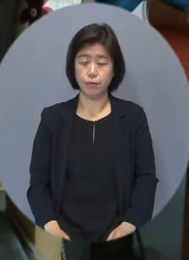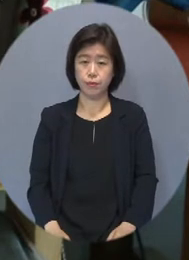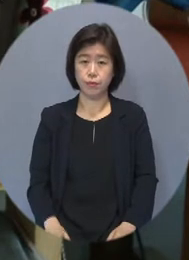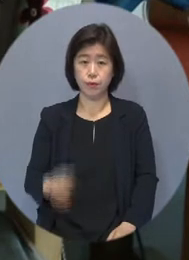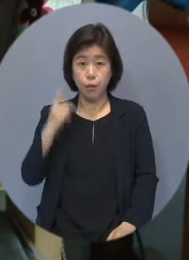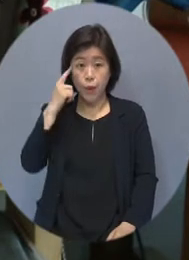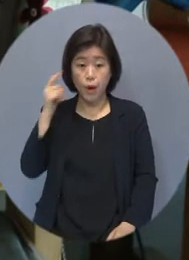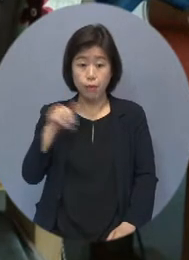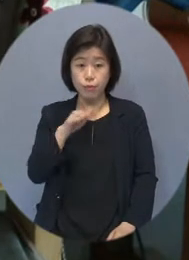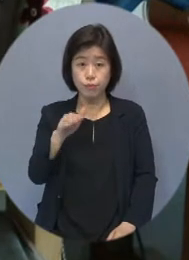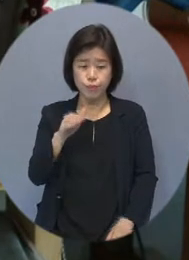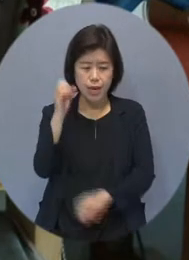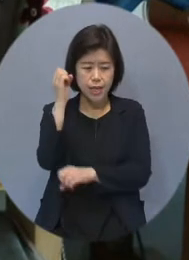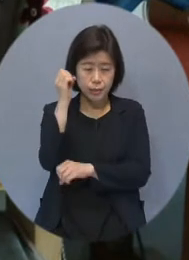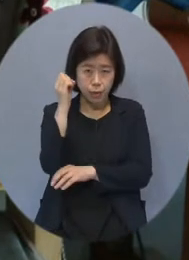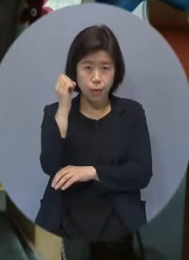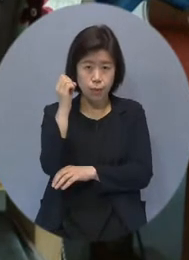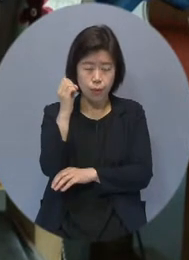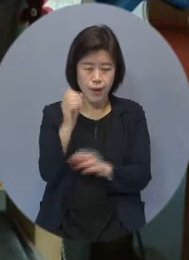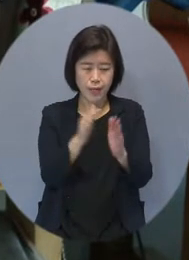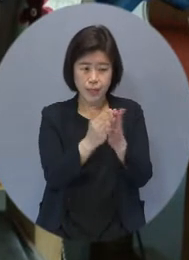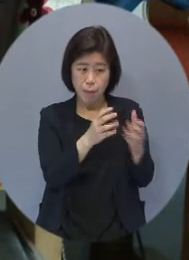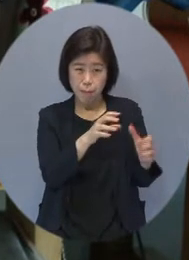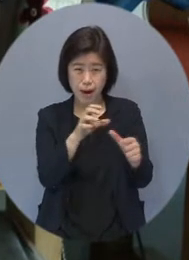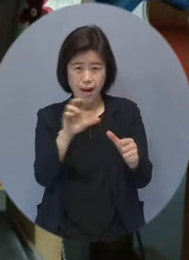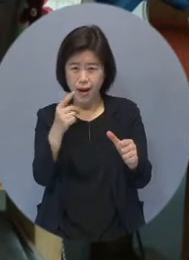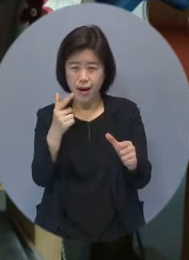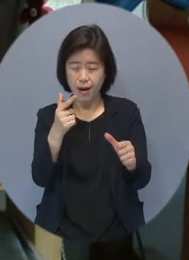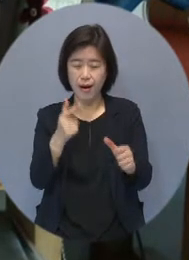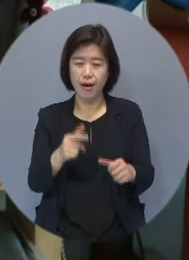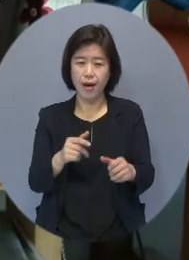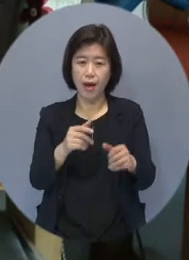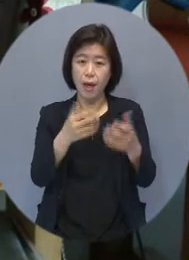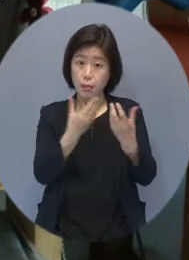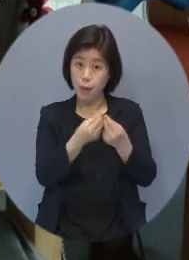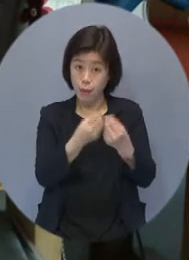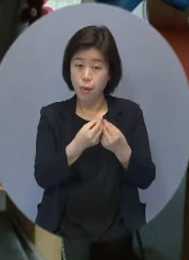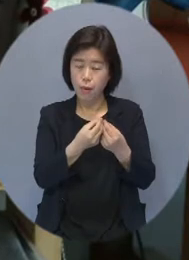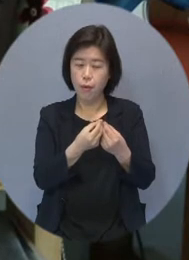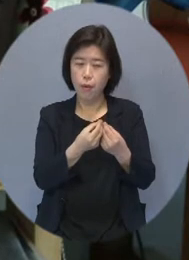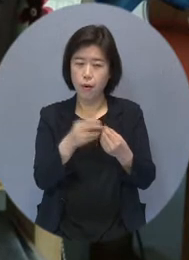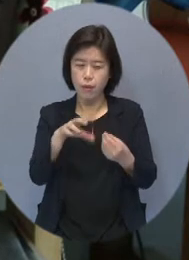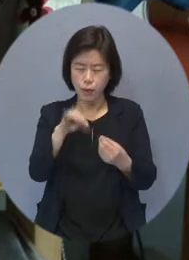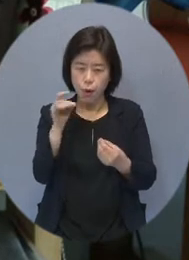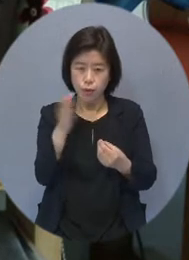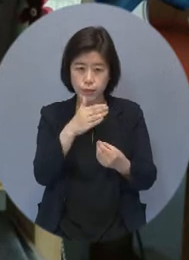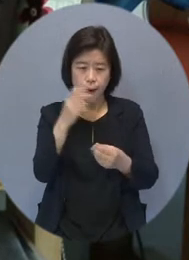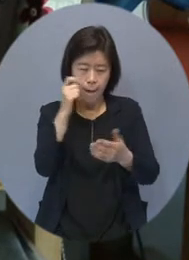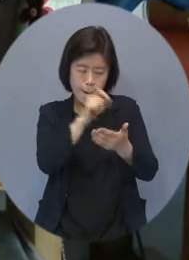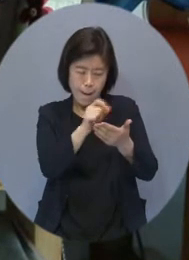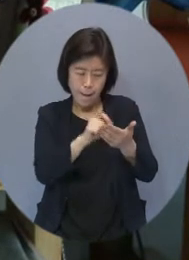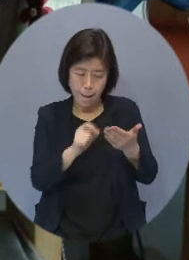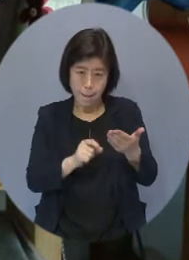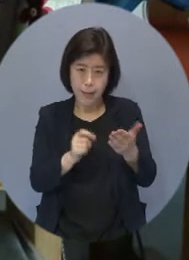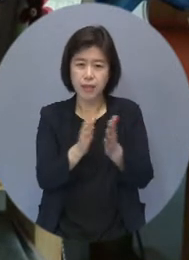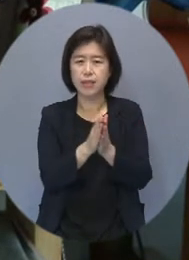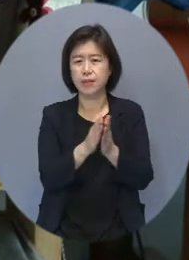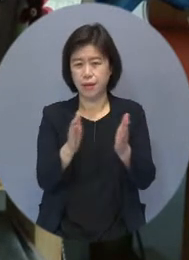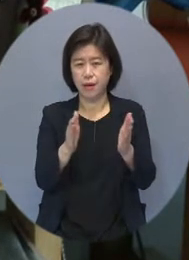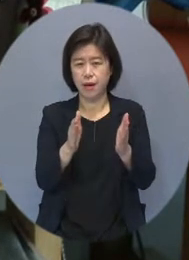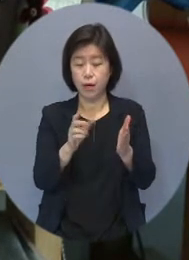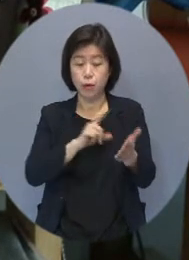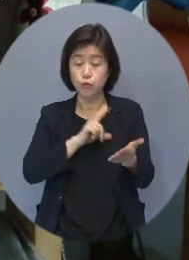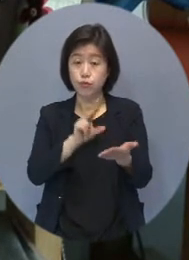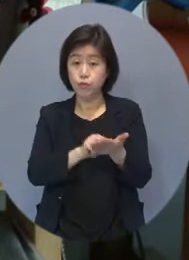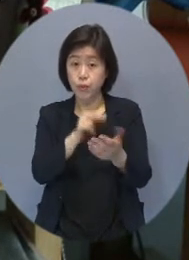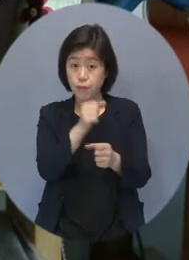창작으로 작품을 제작을 하고 있거든요. 그러다 보니까 어떠한 책을 만들 것인지 주제를 정하고 그 주제에